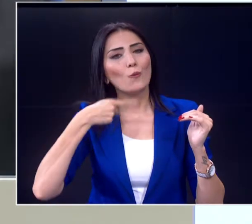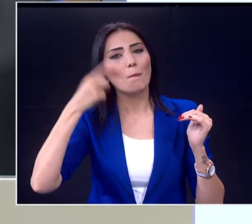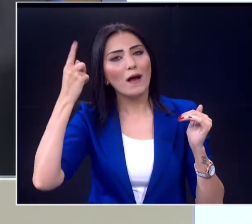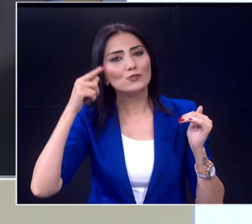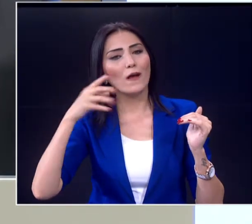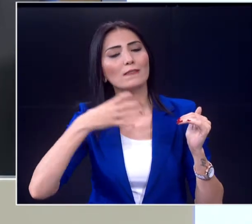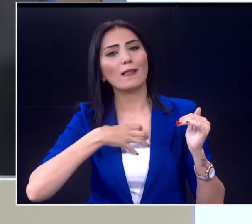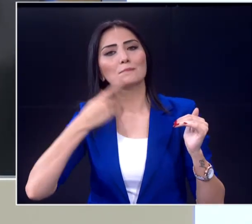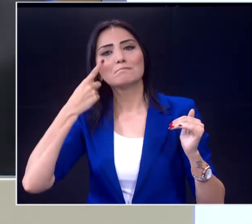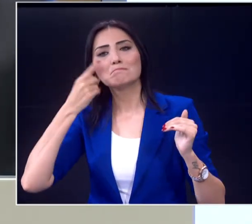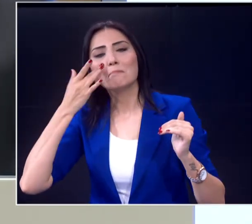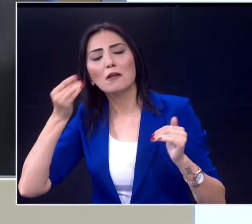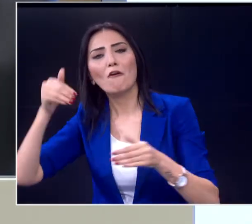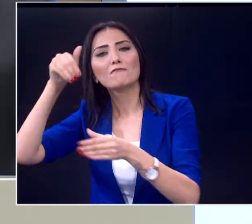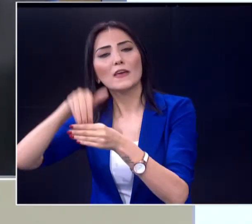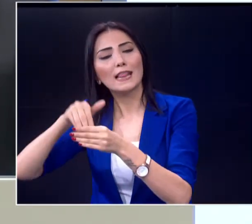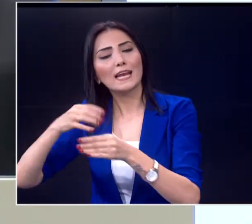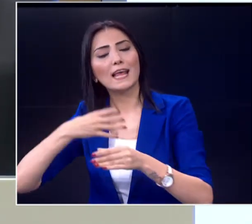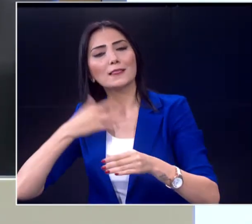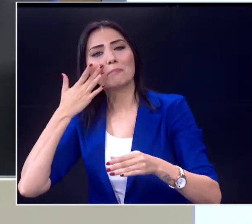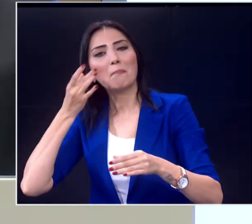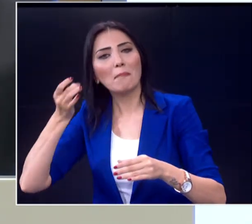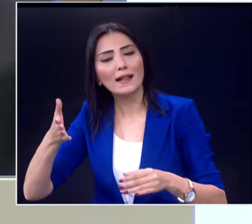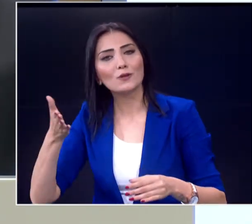Cumhurbaşkanlığı da belirliyor. Vekillerini de belirliyor.